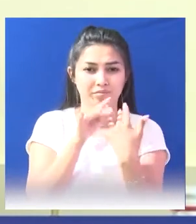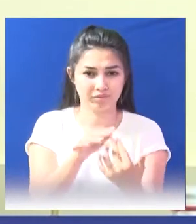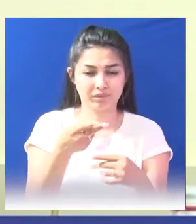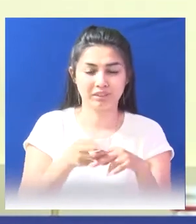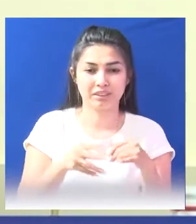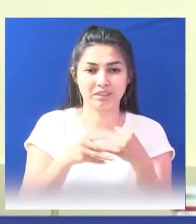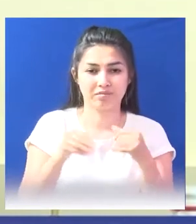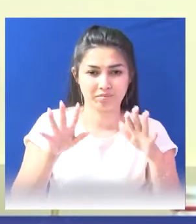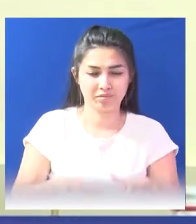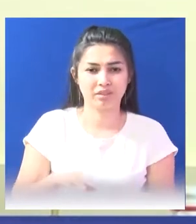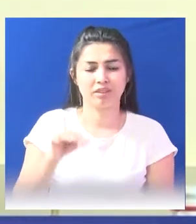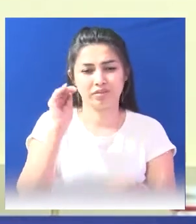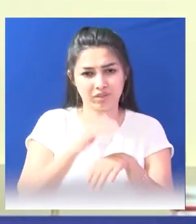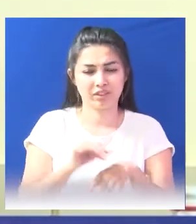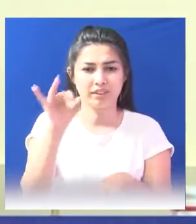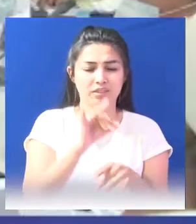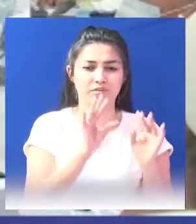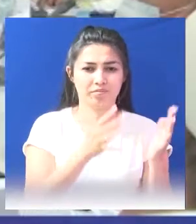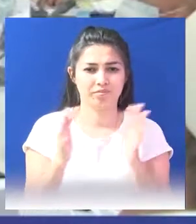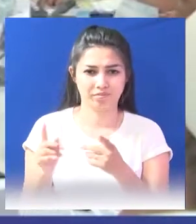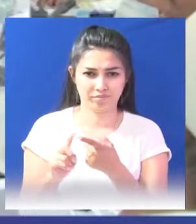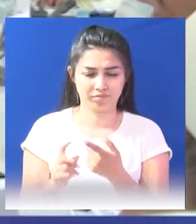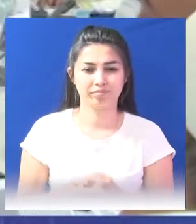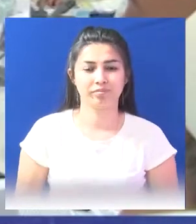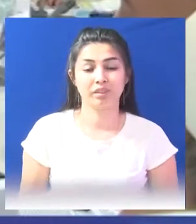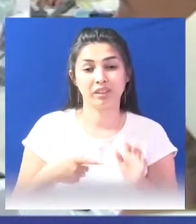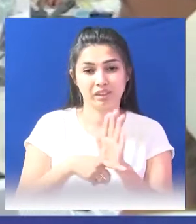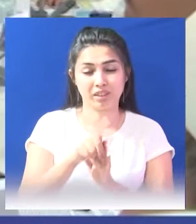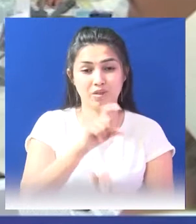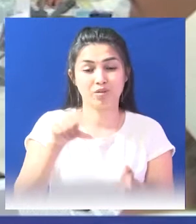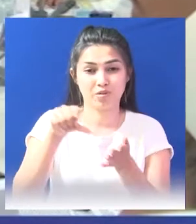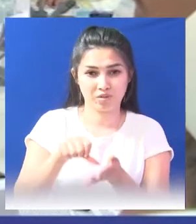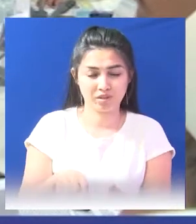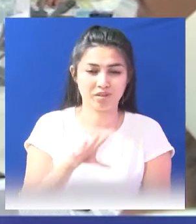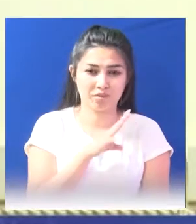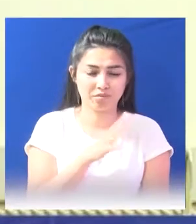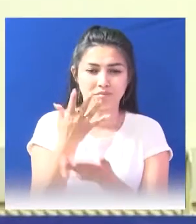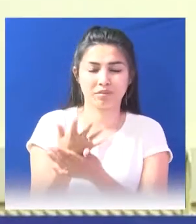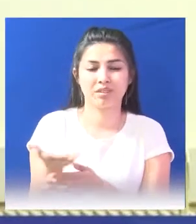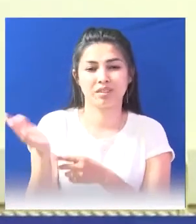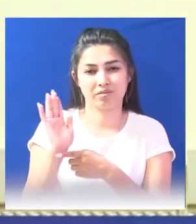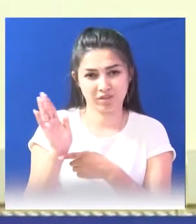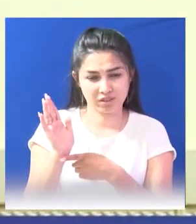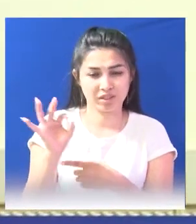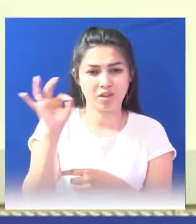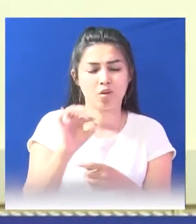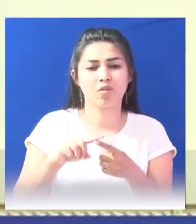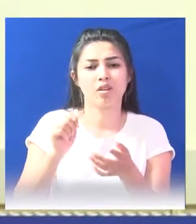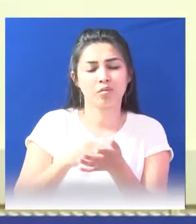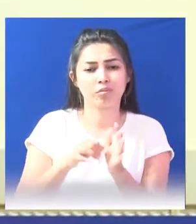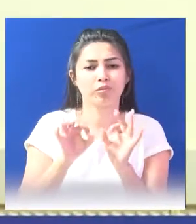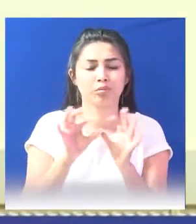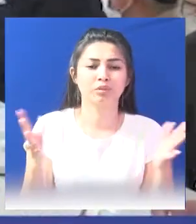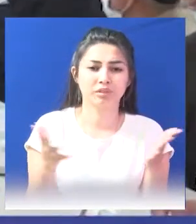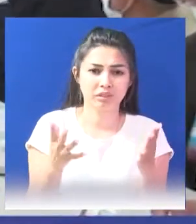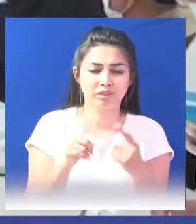этой земле свидетельствуют исторические данные. Сначала вниманию участников были представлены видеоролики о причинах и